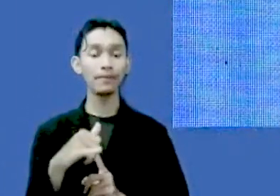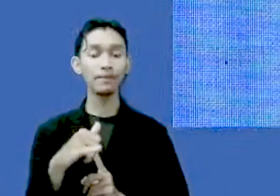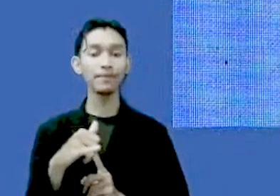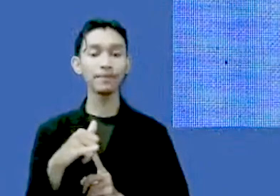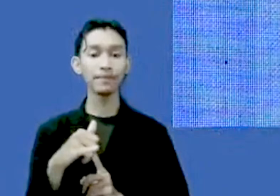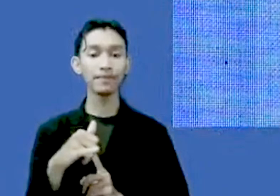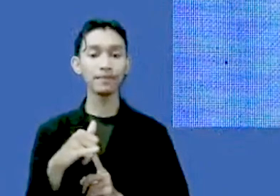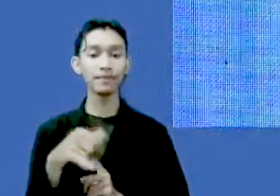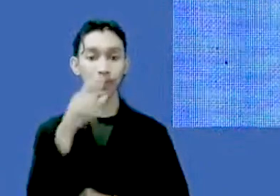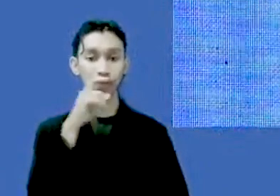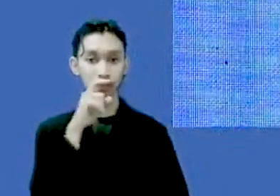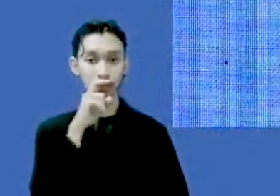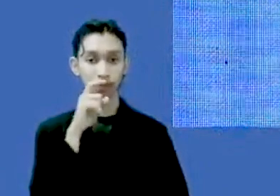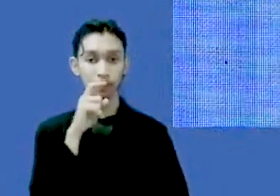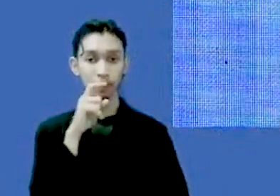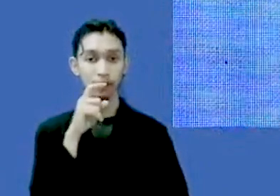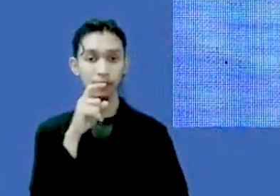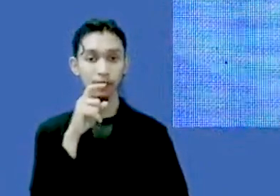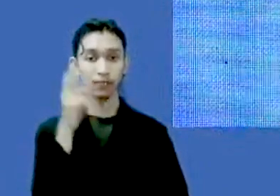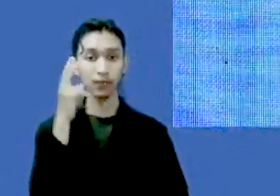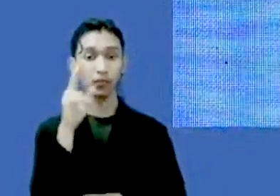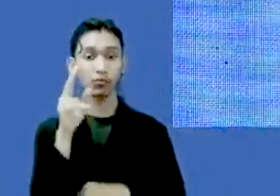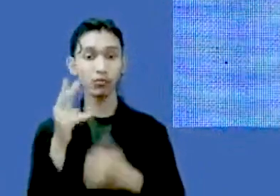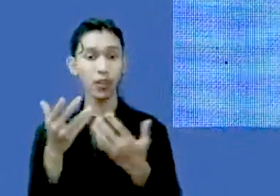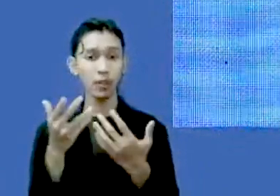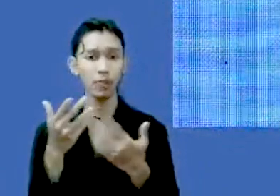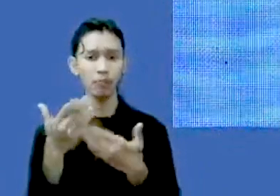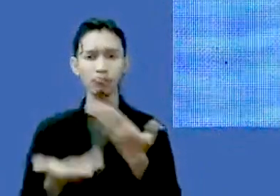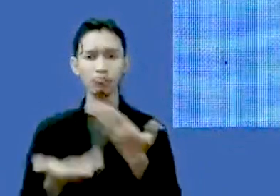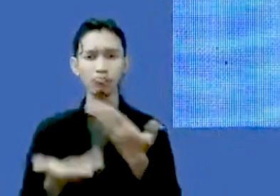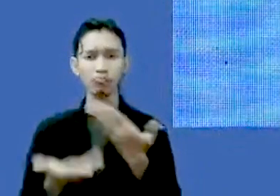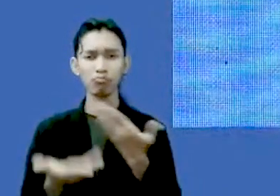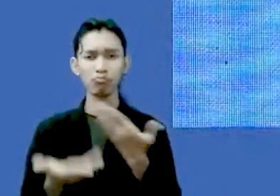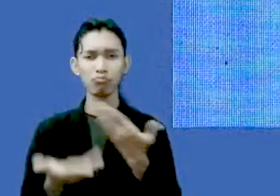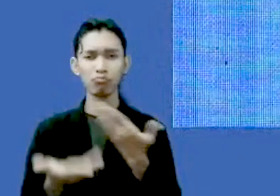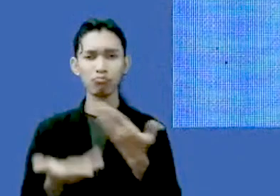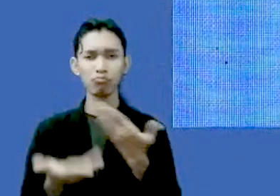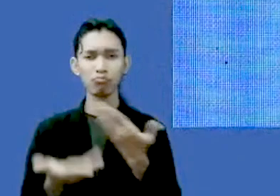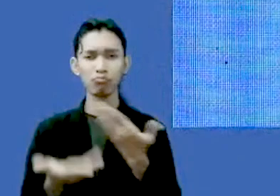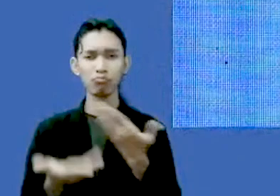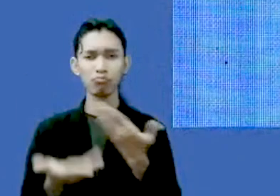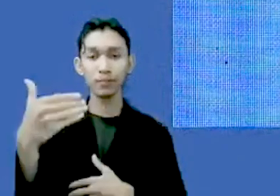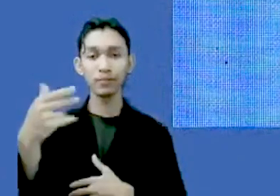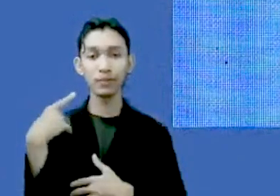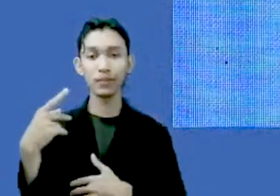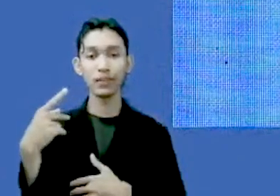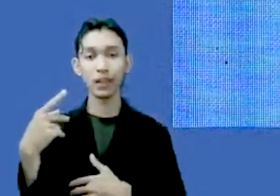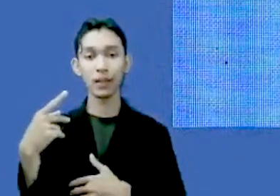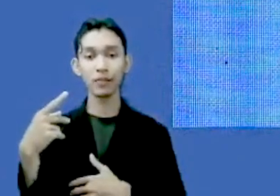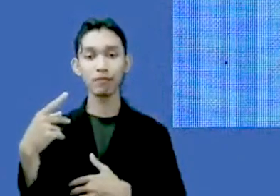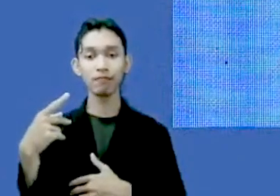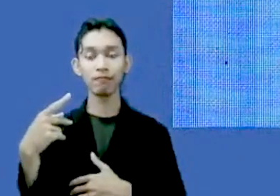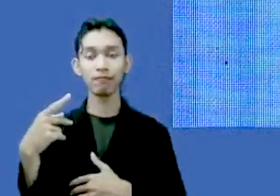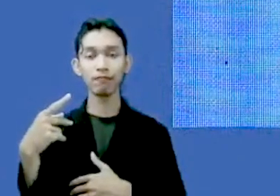bapak-bapak dari kata data untuk Mungkin tahun depan kita meninjau ulang relevansi dari